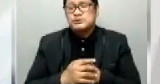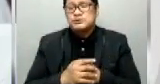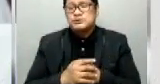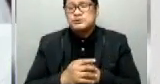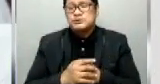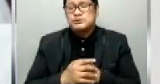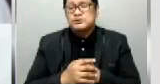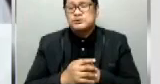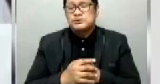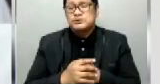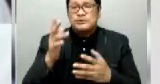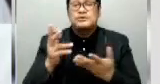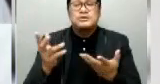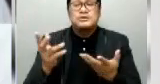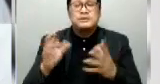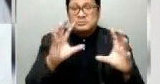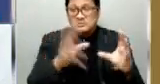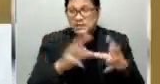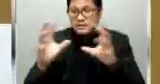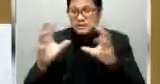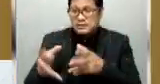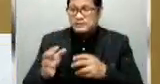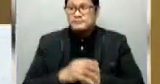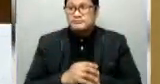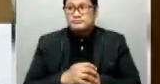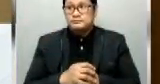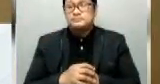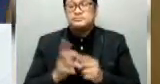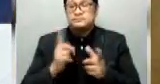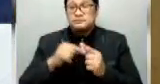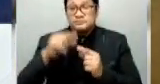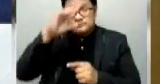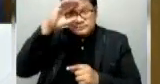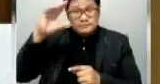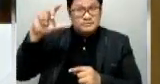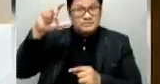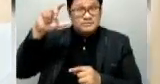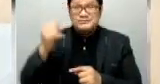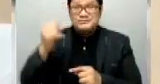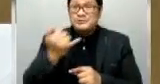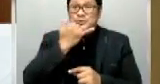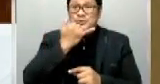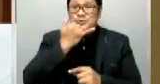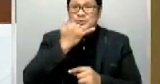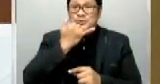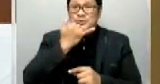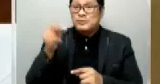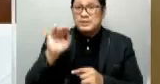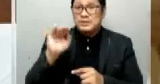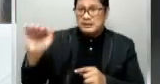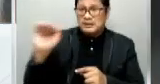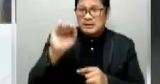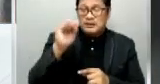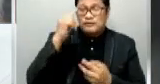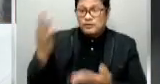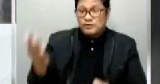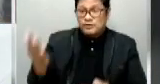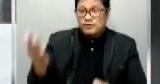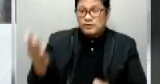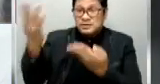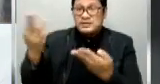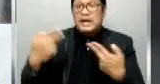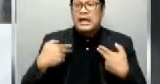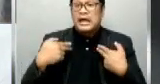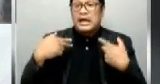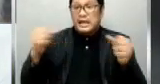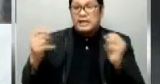politicking. Nanindigan din si Roque na mali si Robredo nang manawagan siya para sa rekomendasyon ng Health Technology Assessment